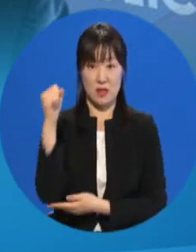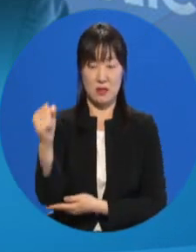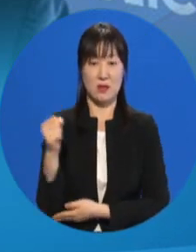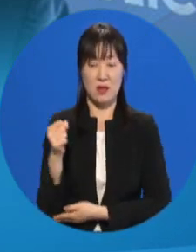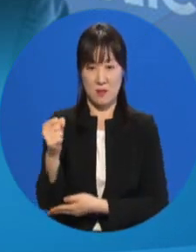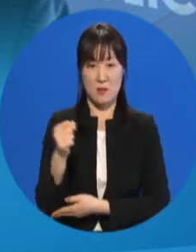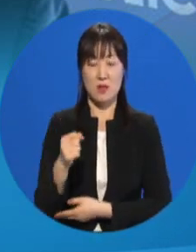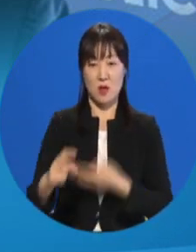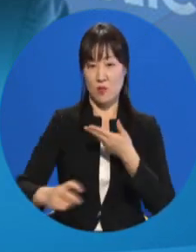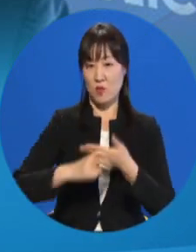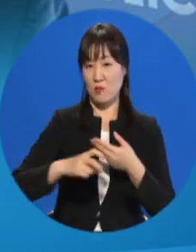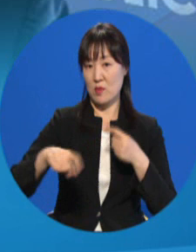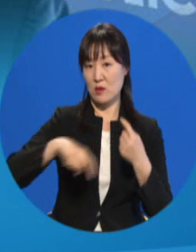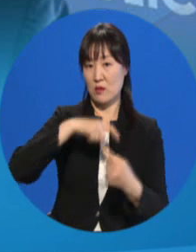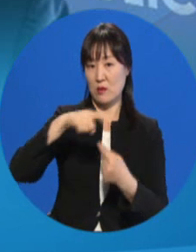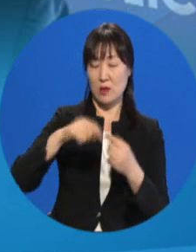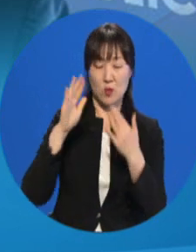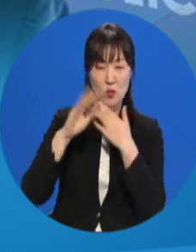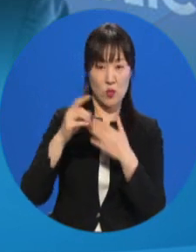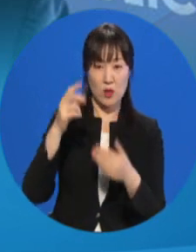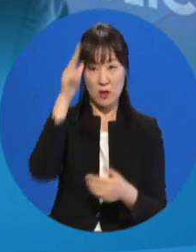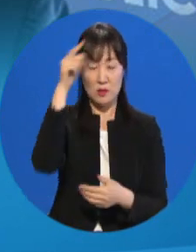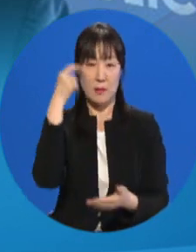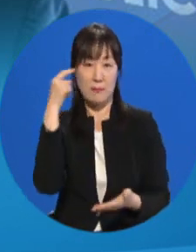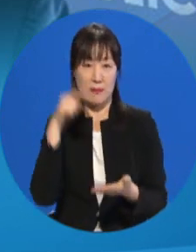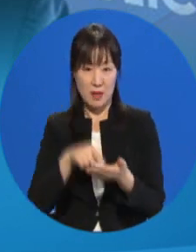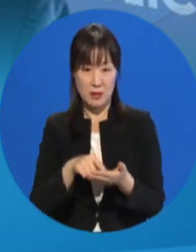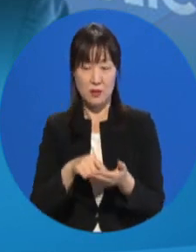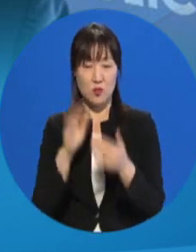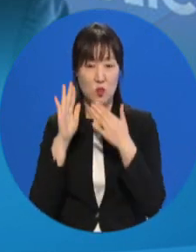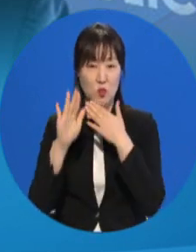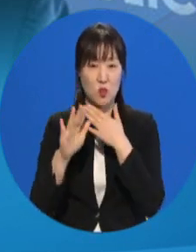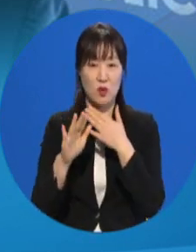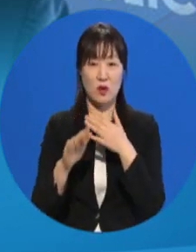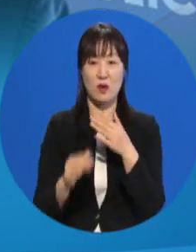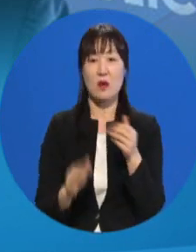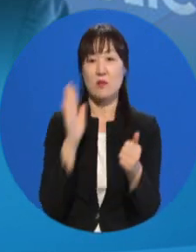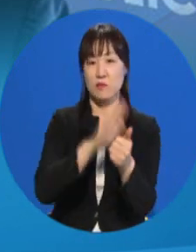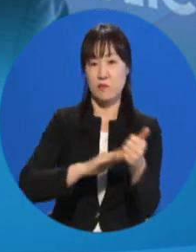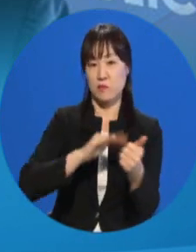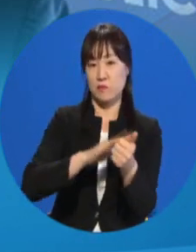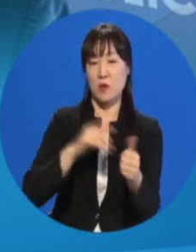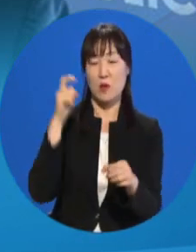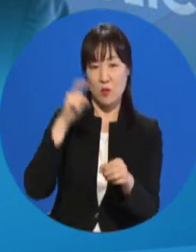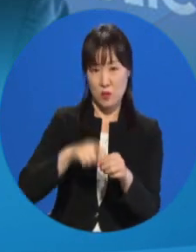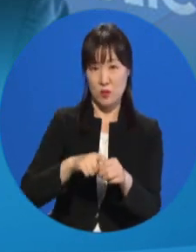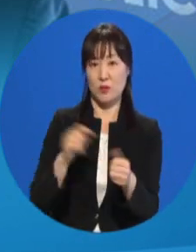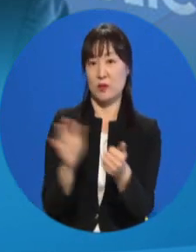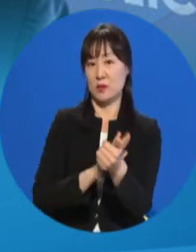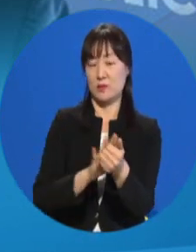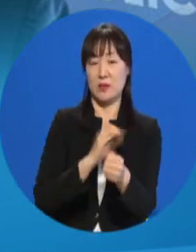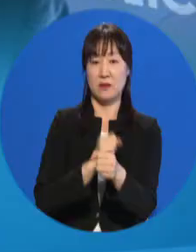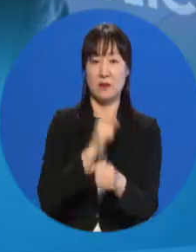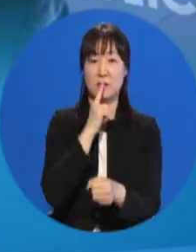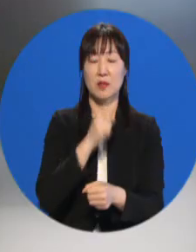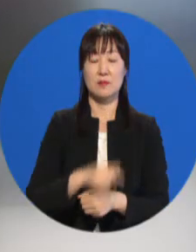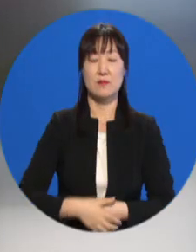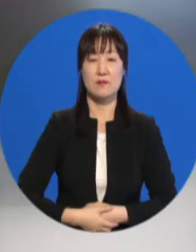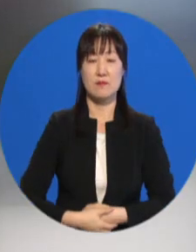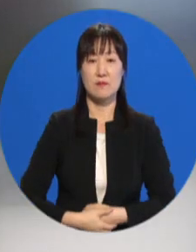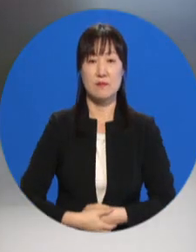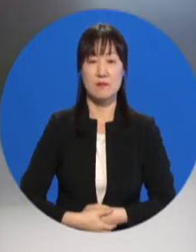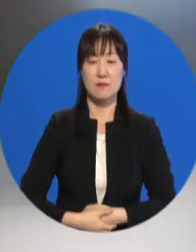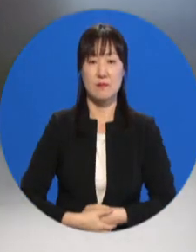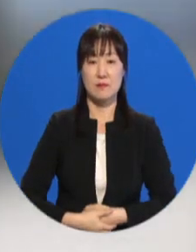한 혐의로 경찰에 적발되자 사건을 청탁하기 위해 접대를 했다는 겁니다. 김양훈 기자가 취재했습니다.